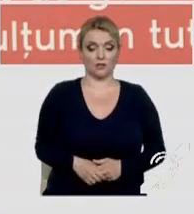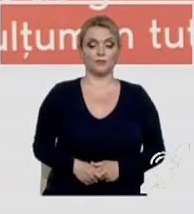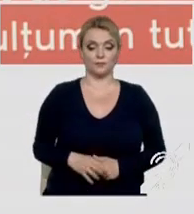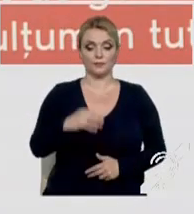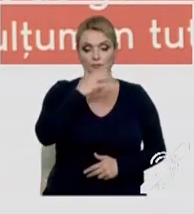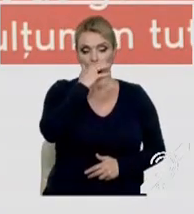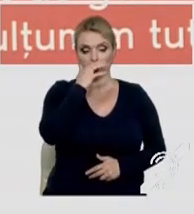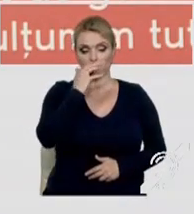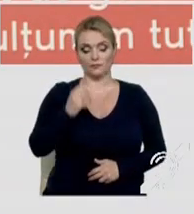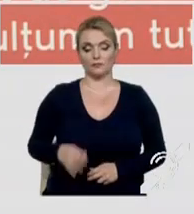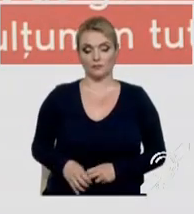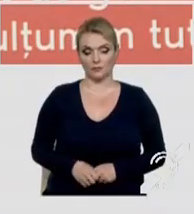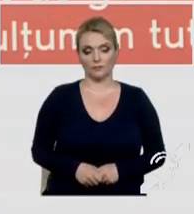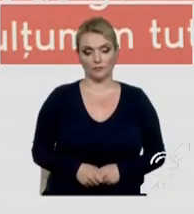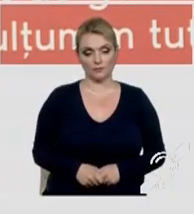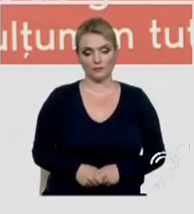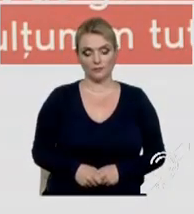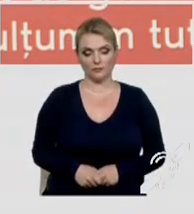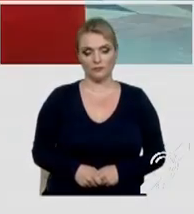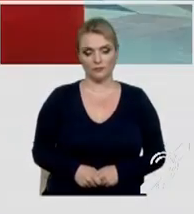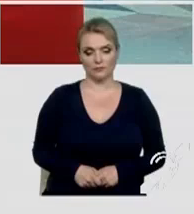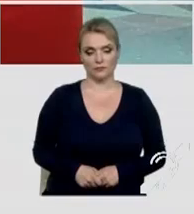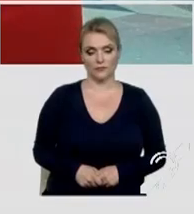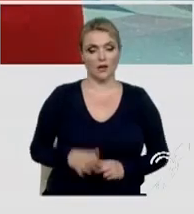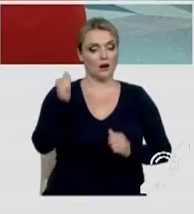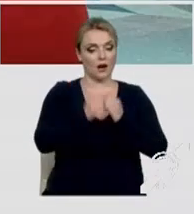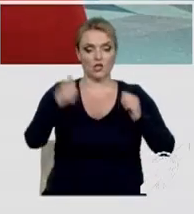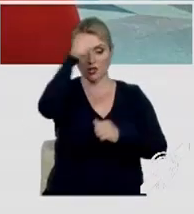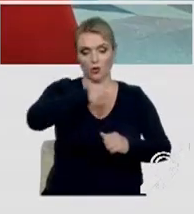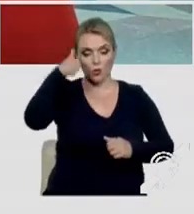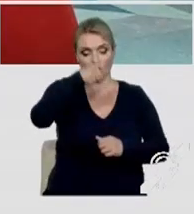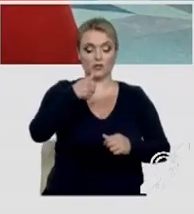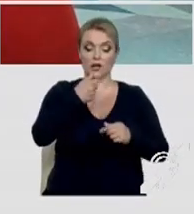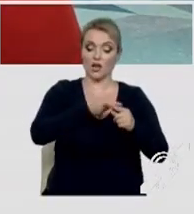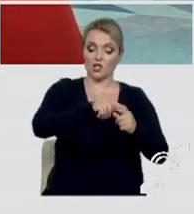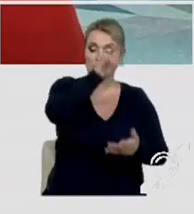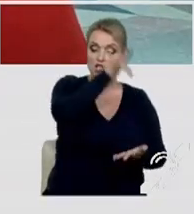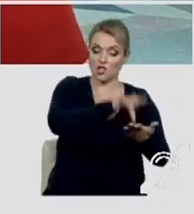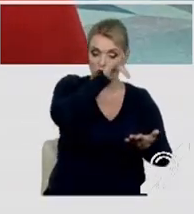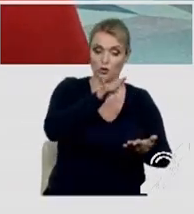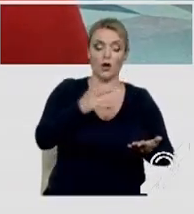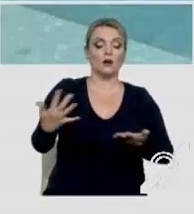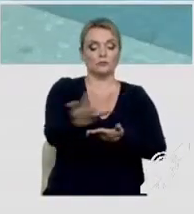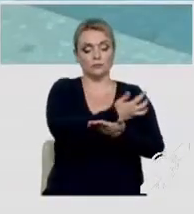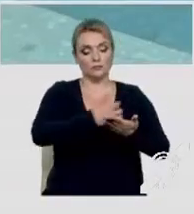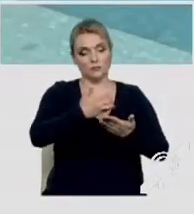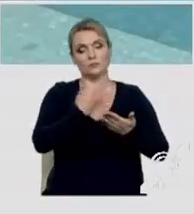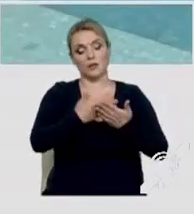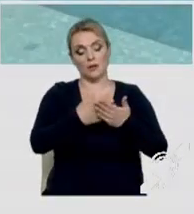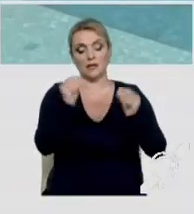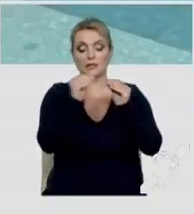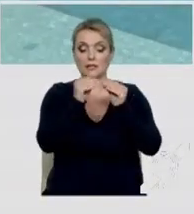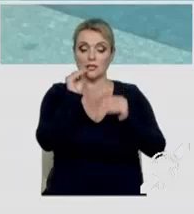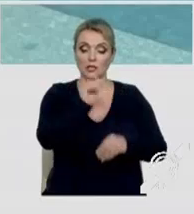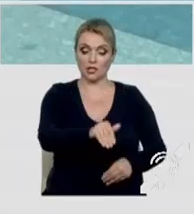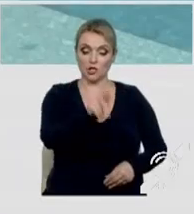în aspirațiile noastre altruiste. Anual, Centrul de Transfuzie recoltează sânge de la peste 10.000 de donatori.